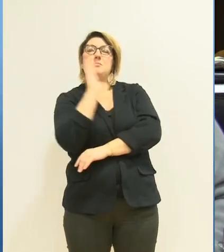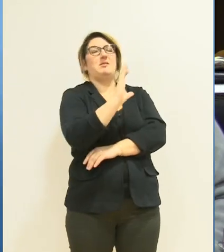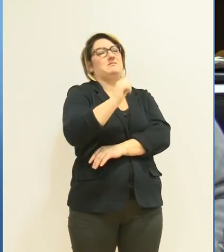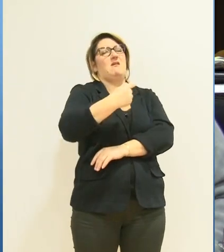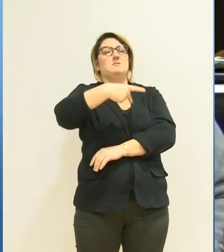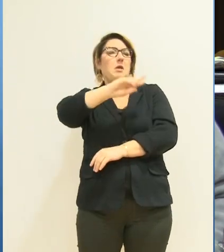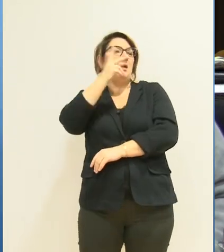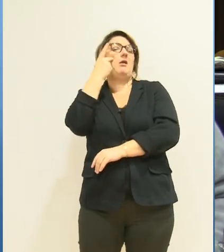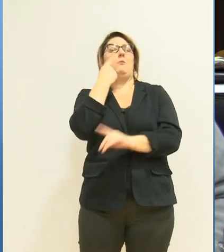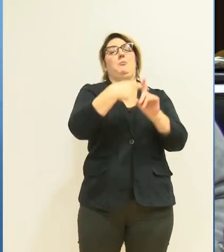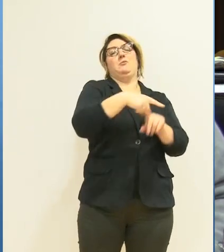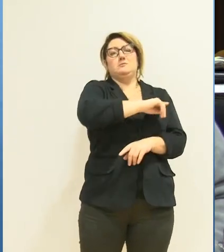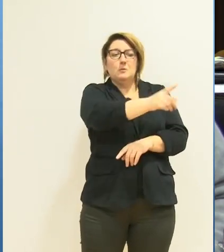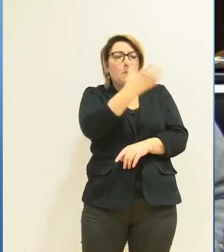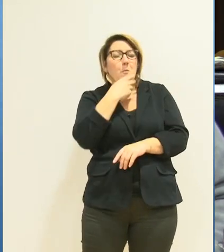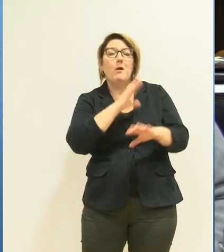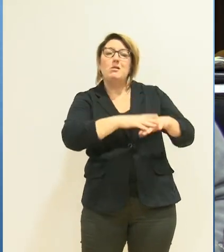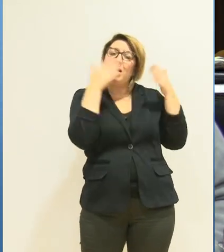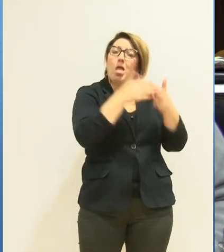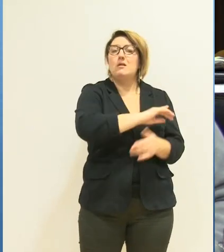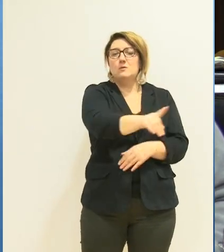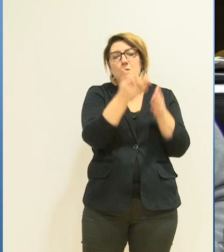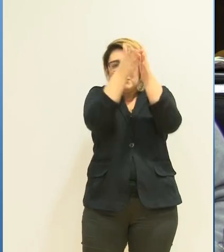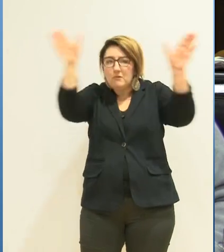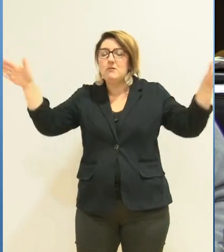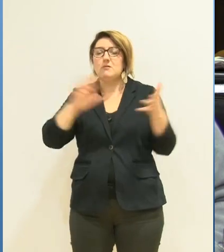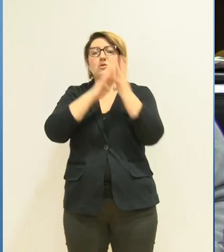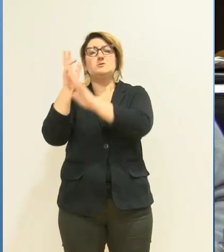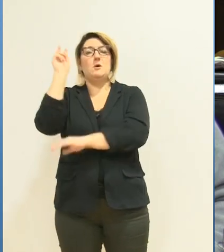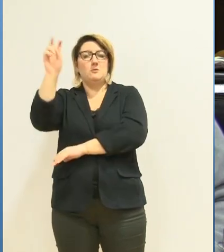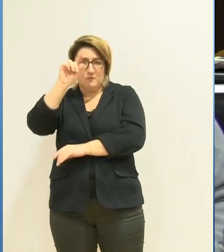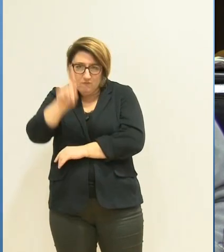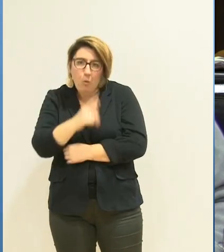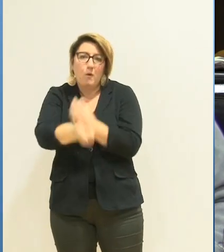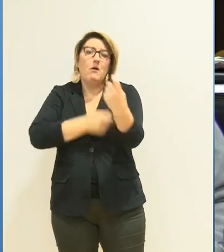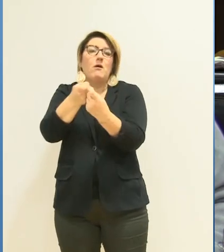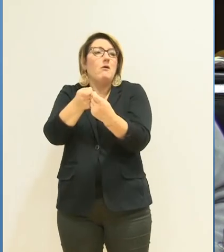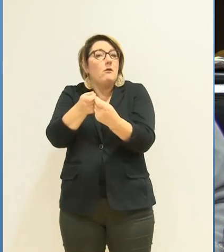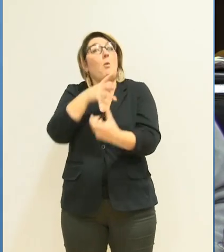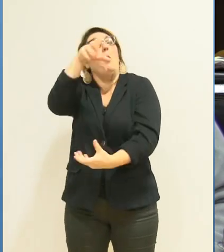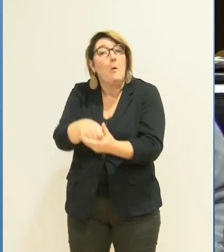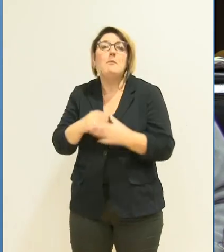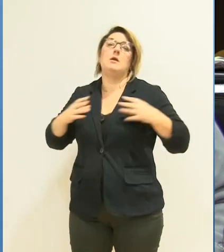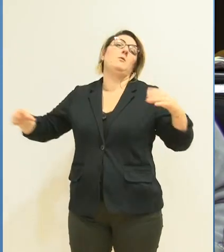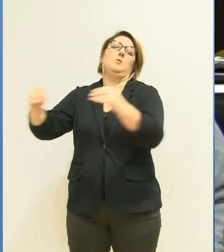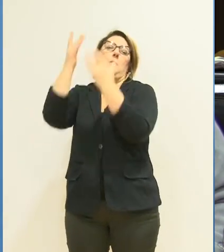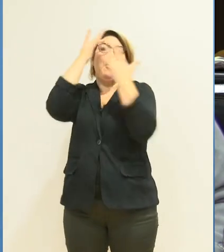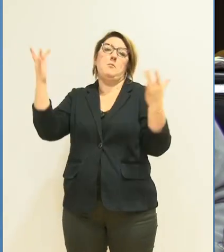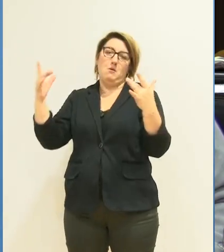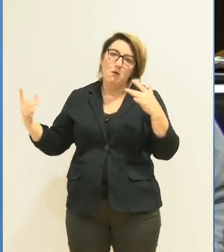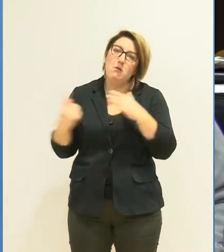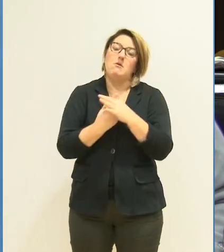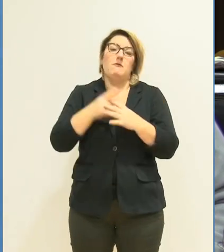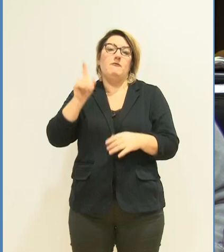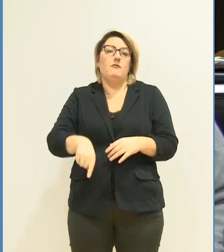populaire parce que la transition écologique ne doit pas s'opérer au détriment de la culture populaire de nos quartiers dans ce domaine nos actions ne se limite pas